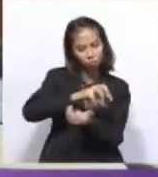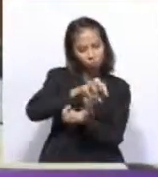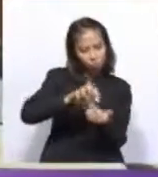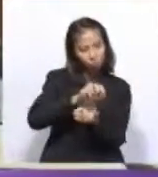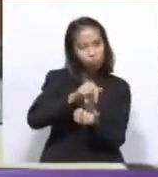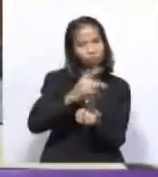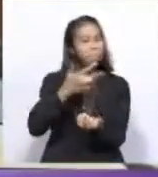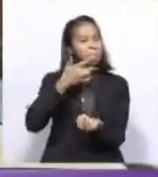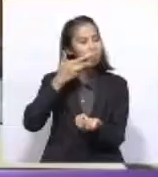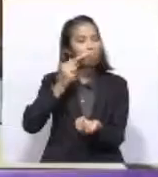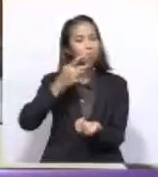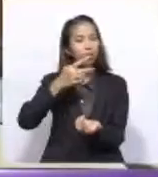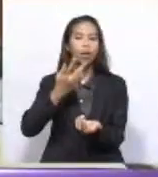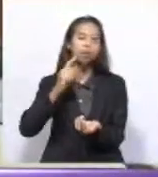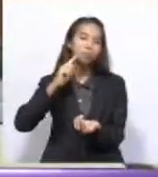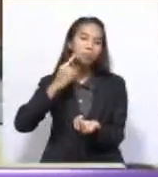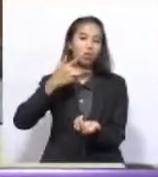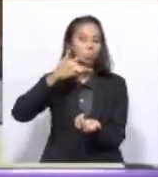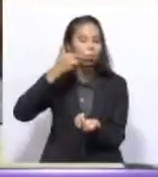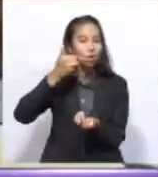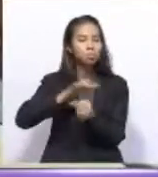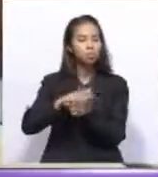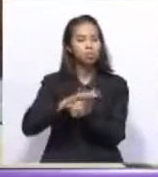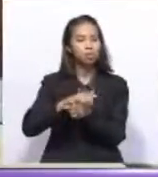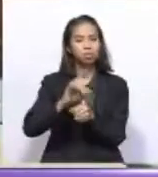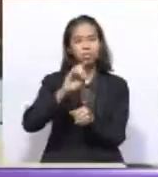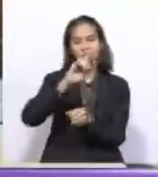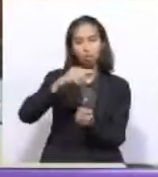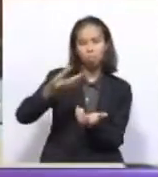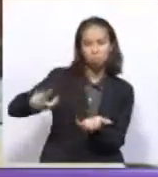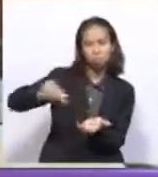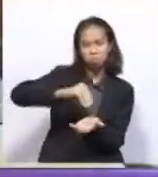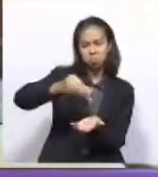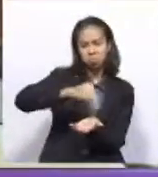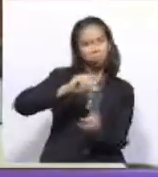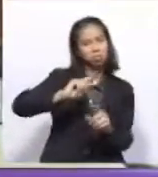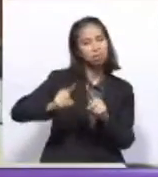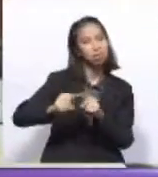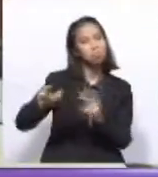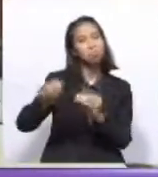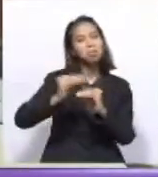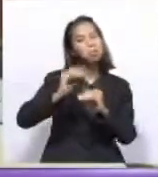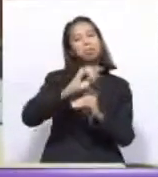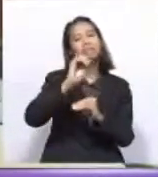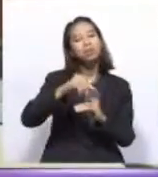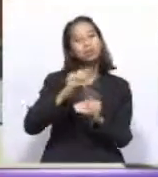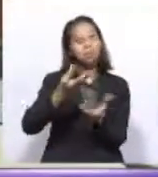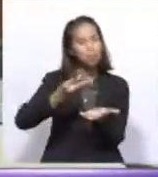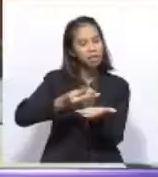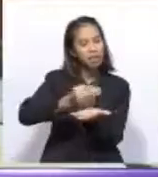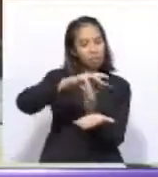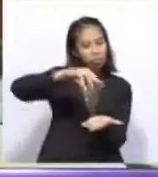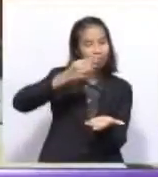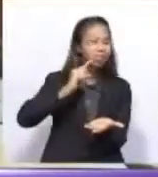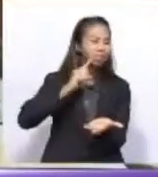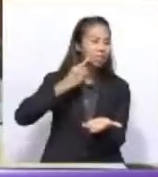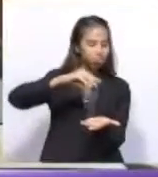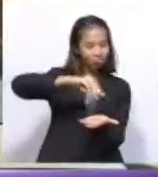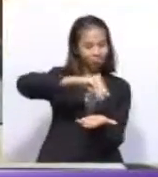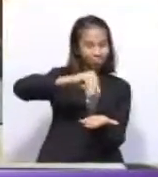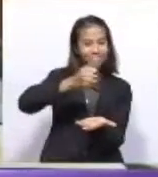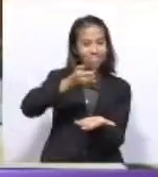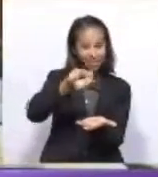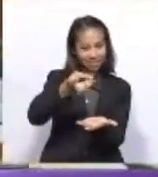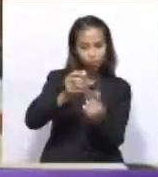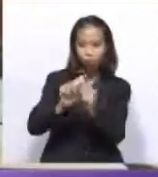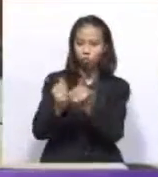ปรี้ยวหวาน3รสนะพอดีครับจะไม่ต้องปรุงมากครับบีบมะนาวกลิ้งนึงใส่ถั่วนิดหน่อยพอดีครับผม รับรองอ